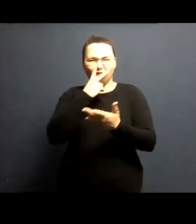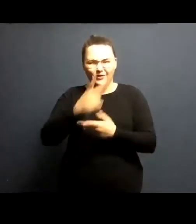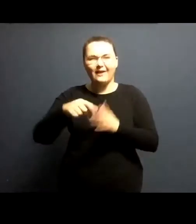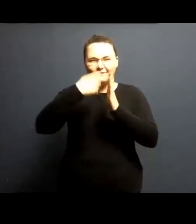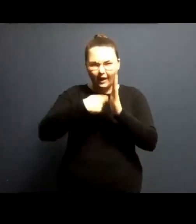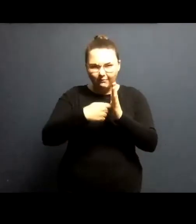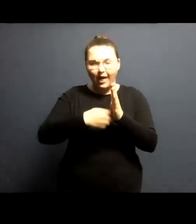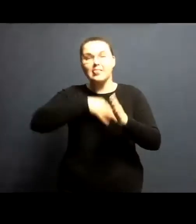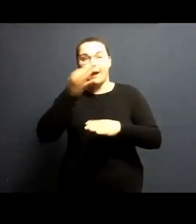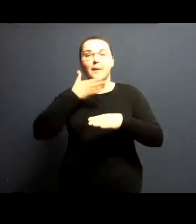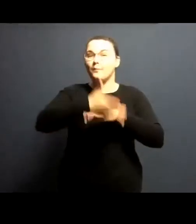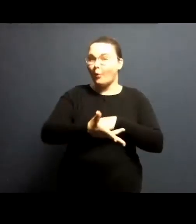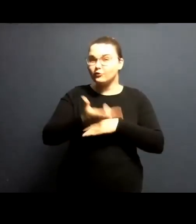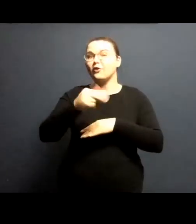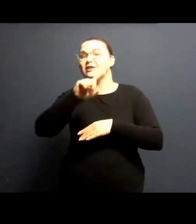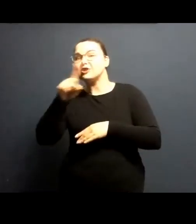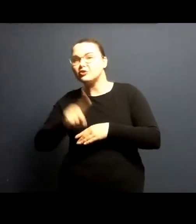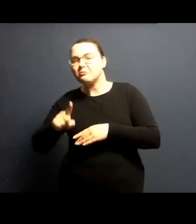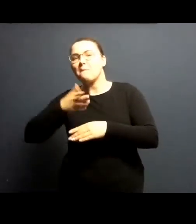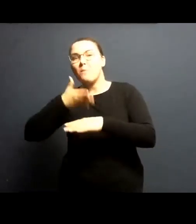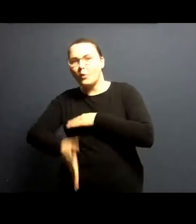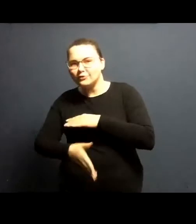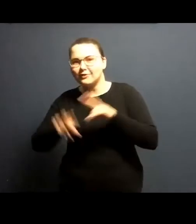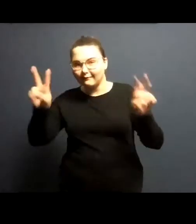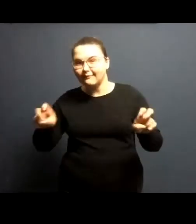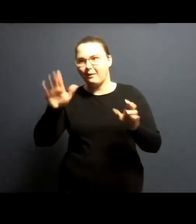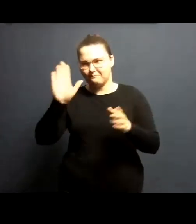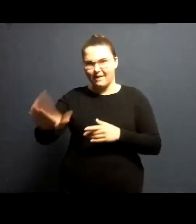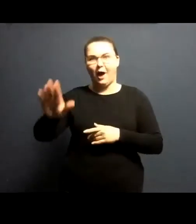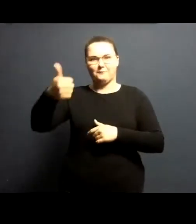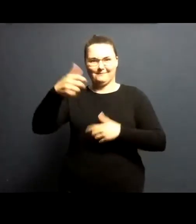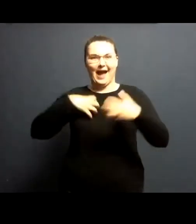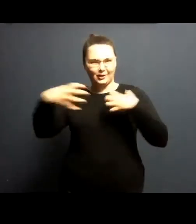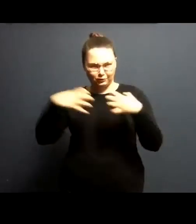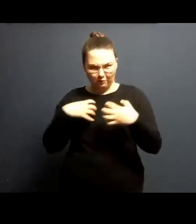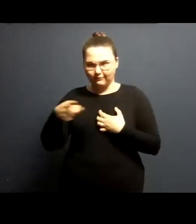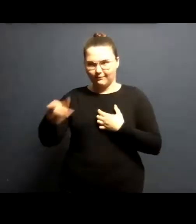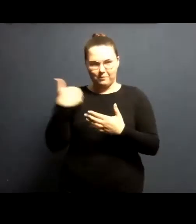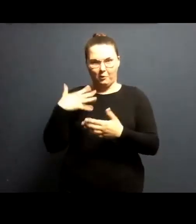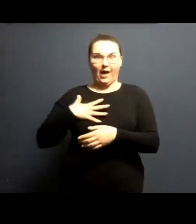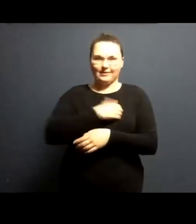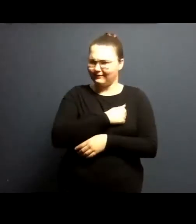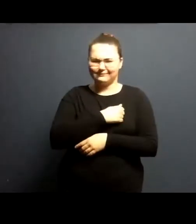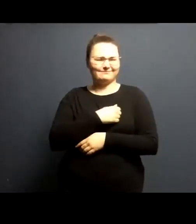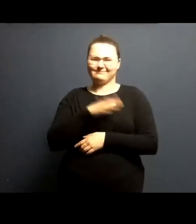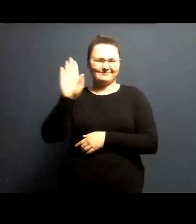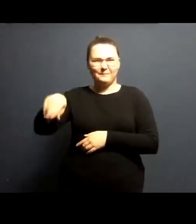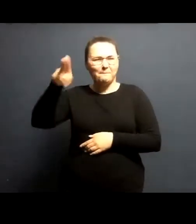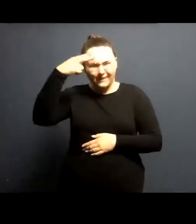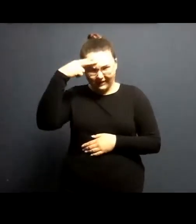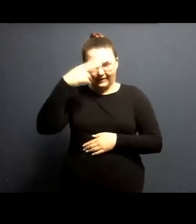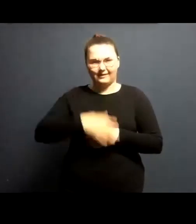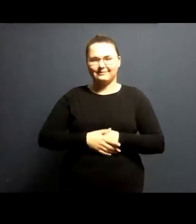jest właśnie Jack Nicholson, ma ten nieprzyjemny objaw. To jest kolejna jakby sfera filmy hollywoodzkie, które